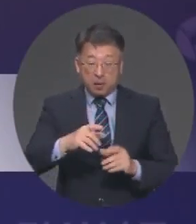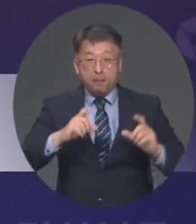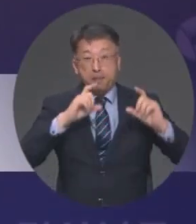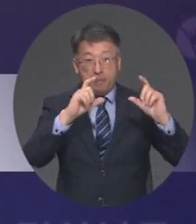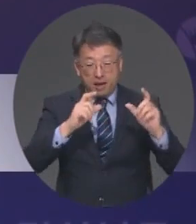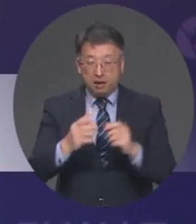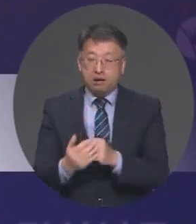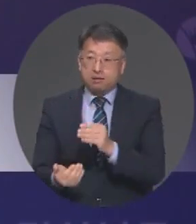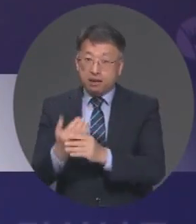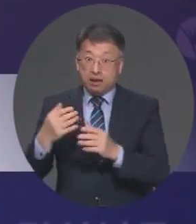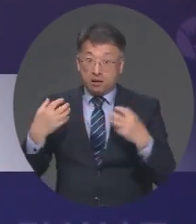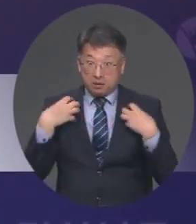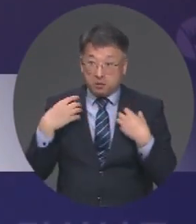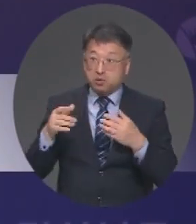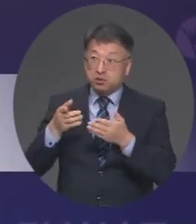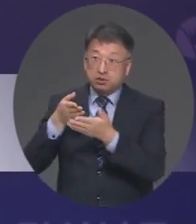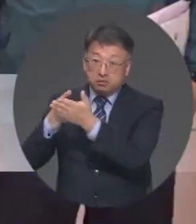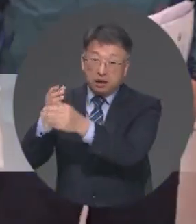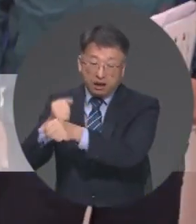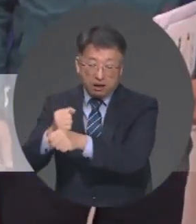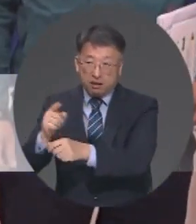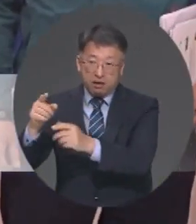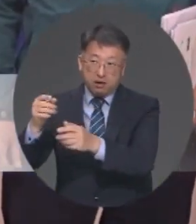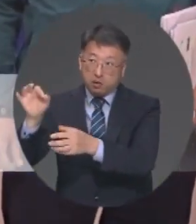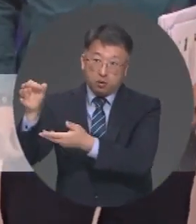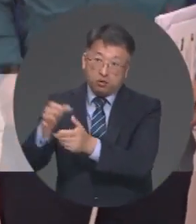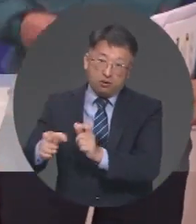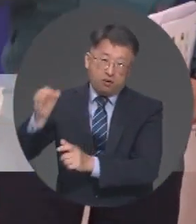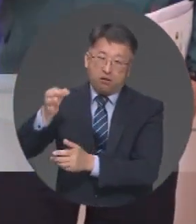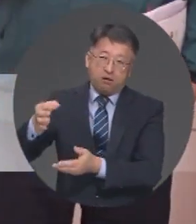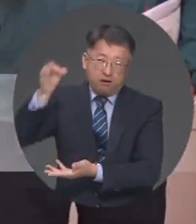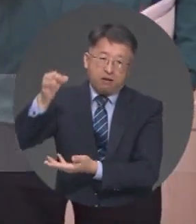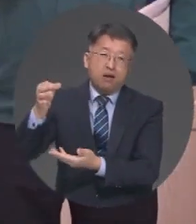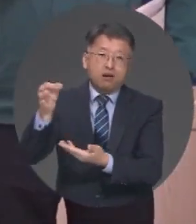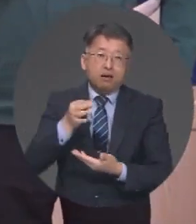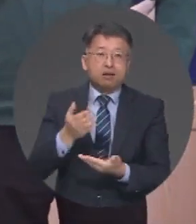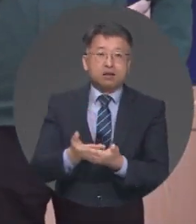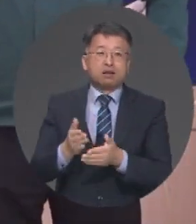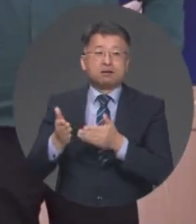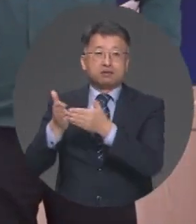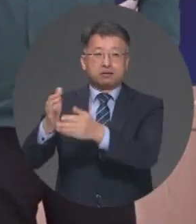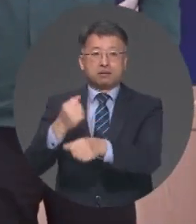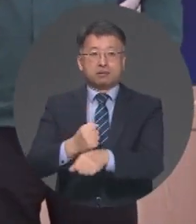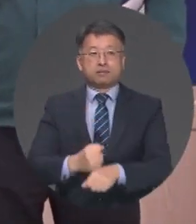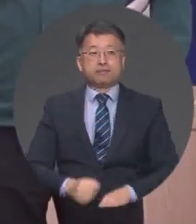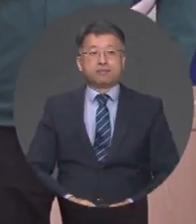차원의 대응을 정부에 건의하고 방제 사업비 증액도 요청했습니다 l